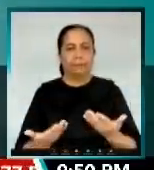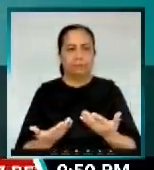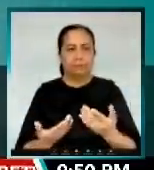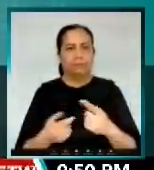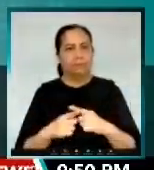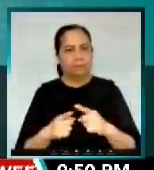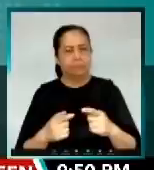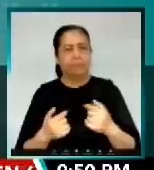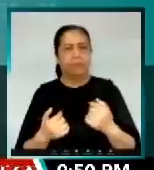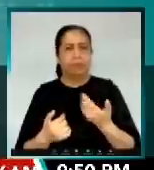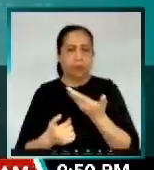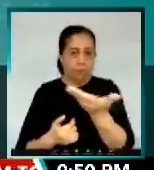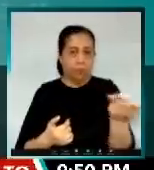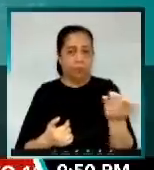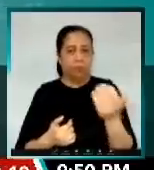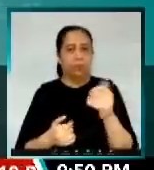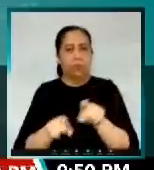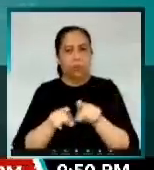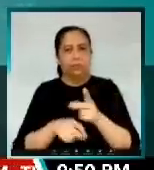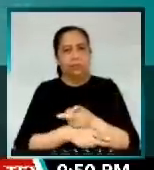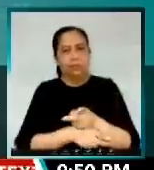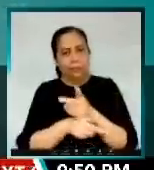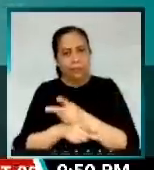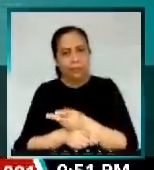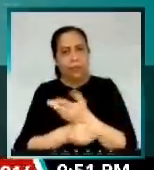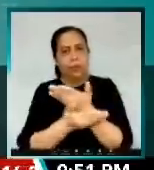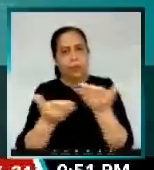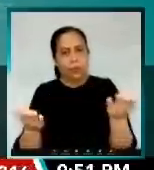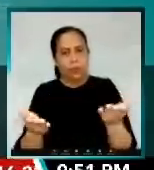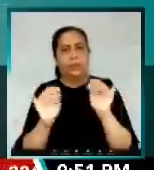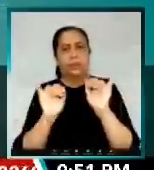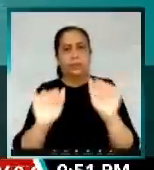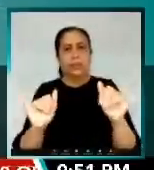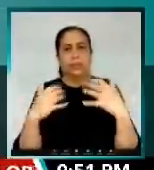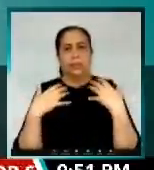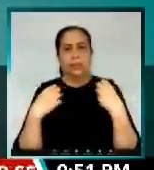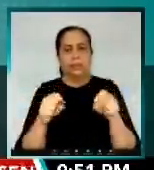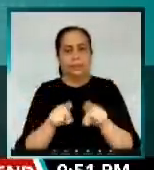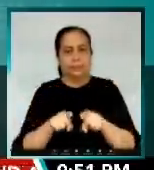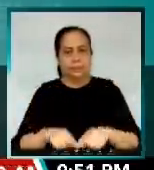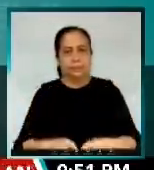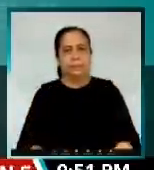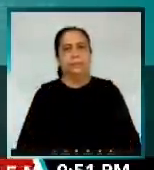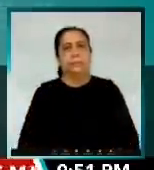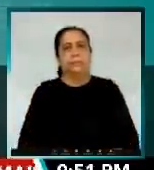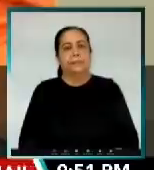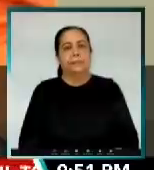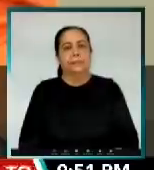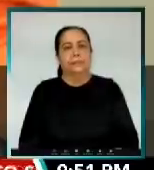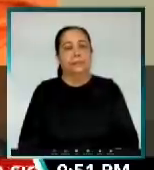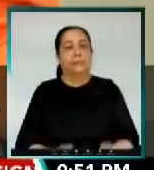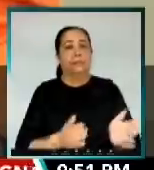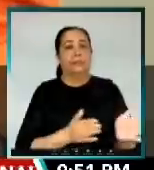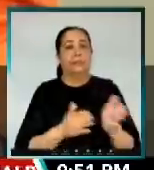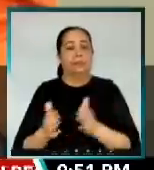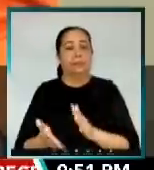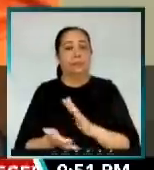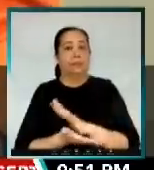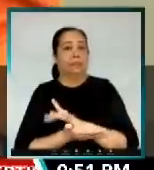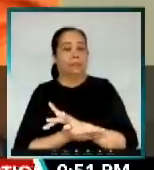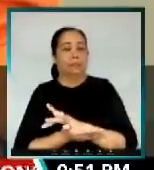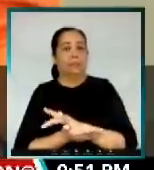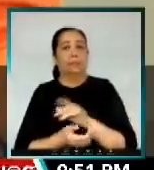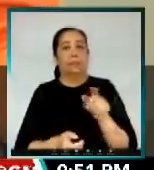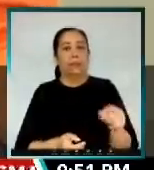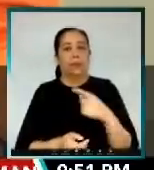Huwag kayo ang stay healthy rin. Bukod sa COVID-19, may pneumonia